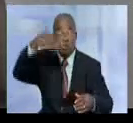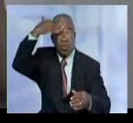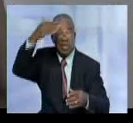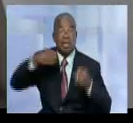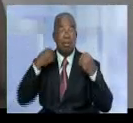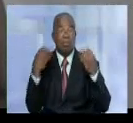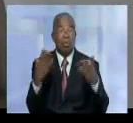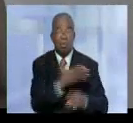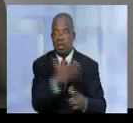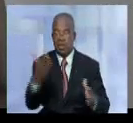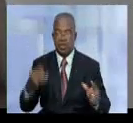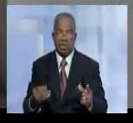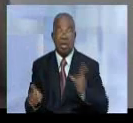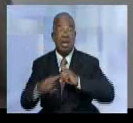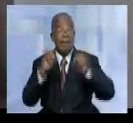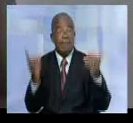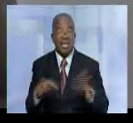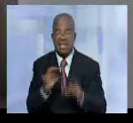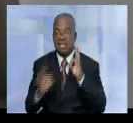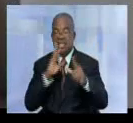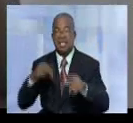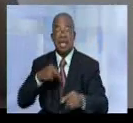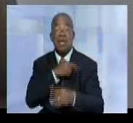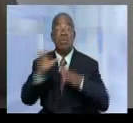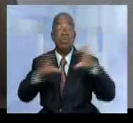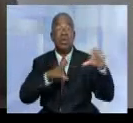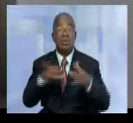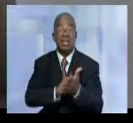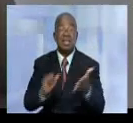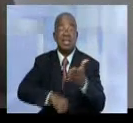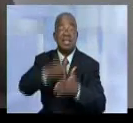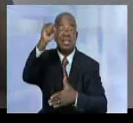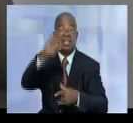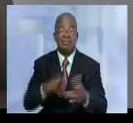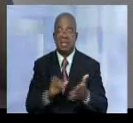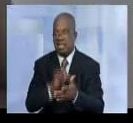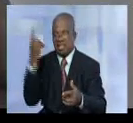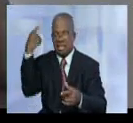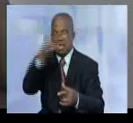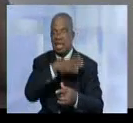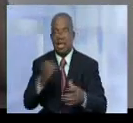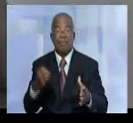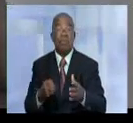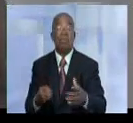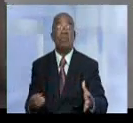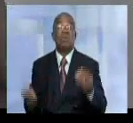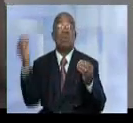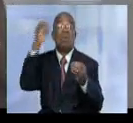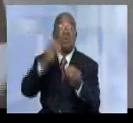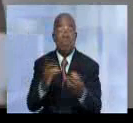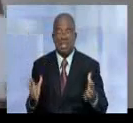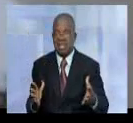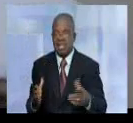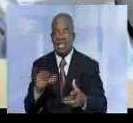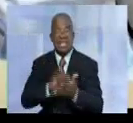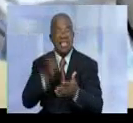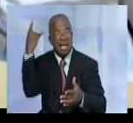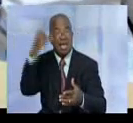vous disposez, au terme de ce séminaire, d'atouts percutants et solides pour votre